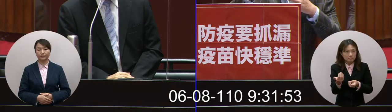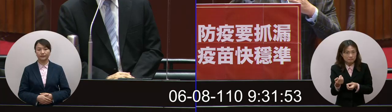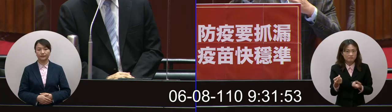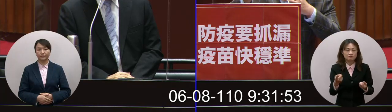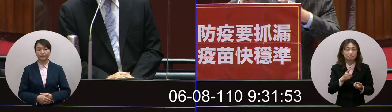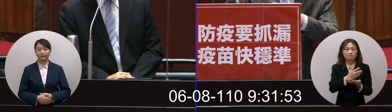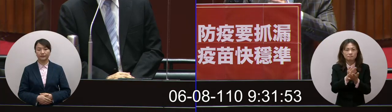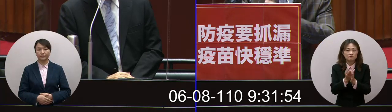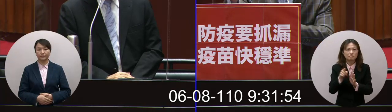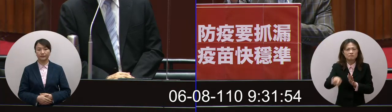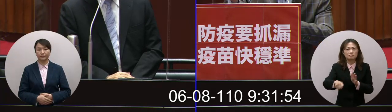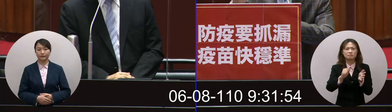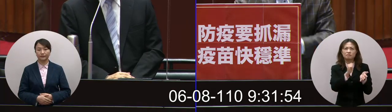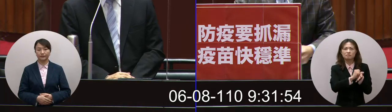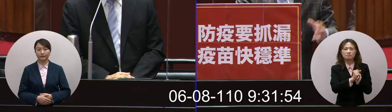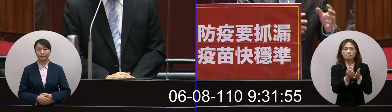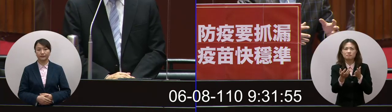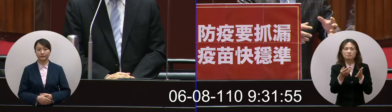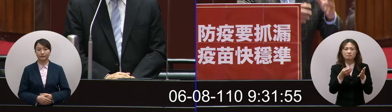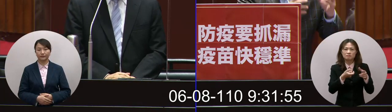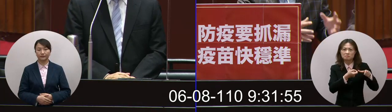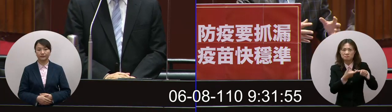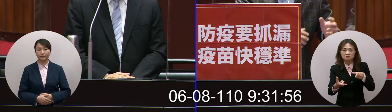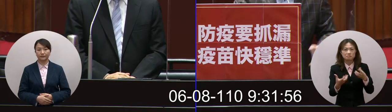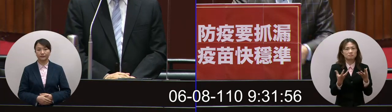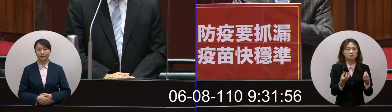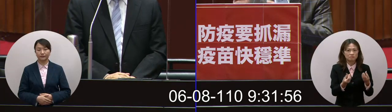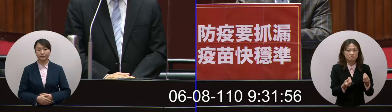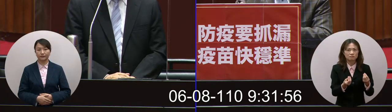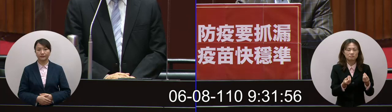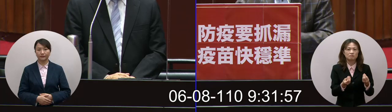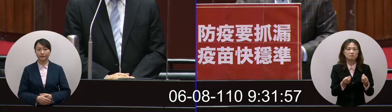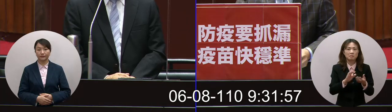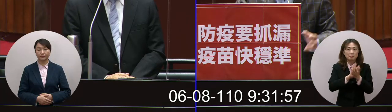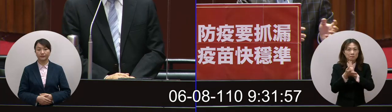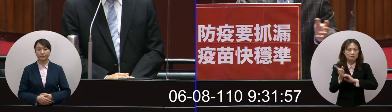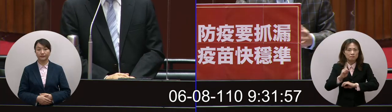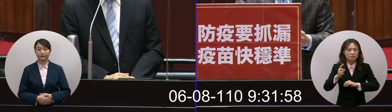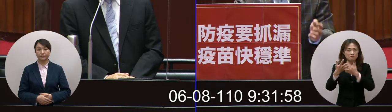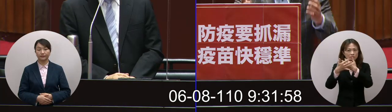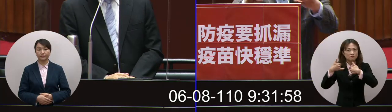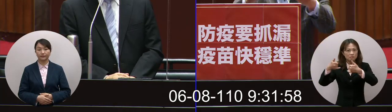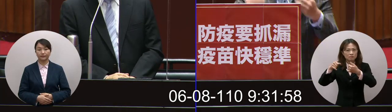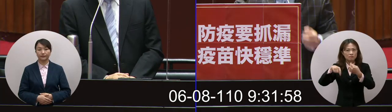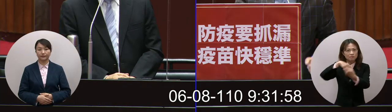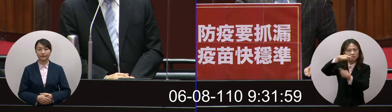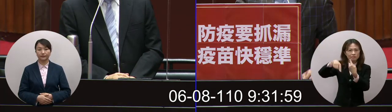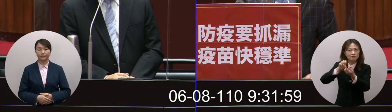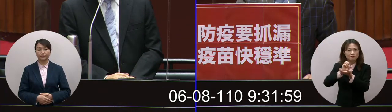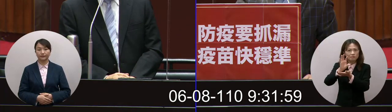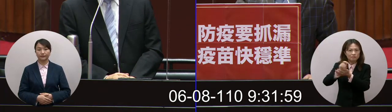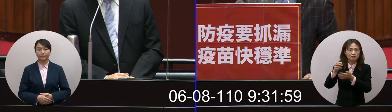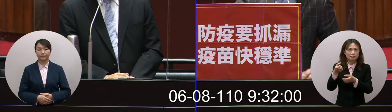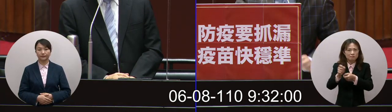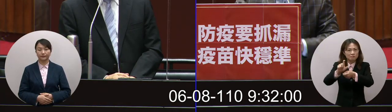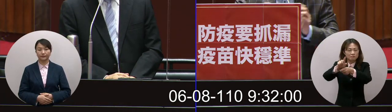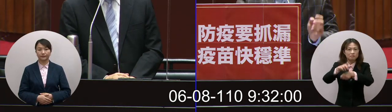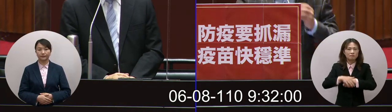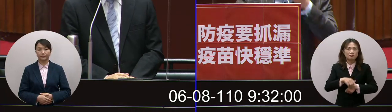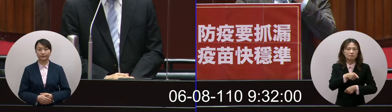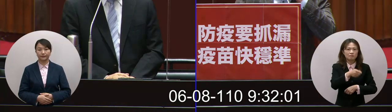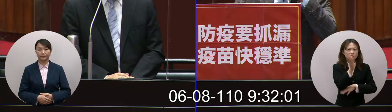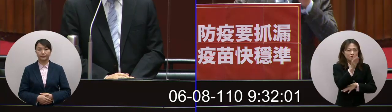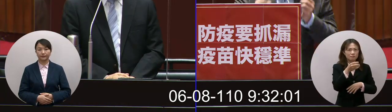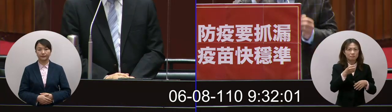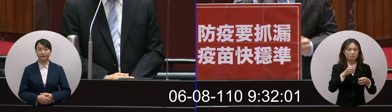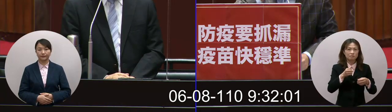去往安那，为新闻啊走去网络，各位网络摕出来做新闻，啊，迄个物件讲到最后拢唔是恁部长还是院长讲的，迄个唔